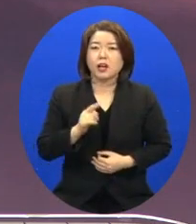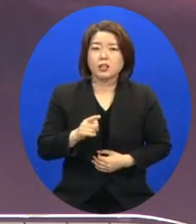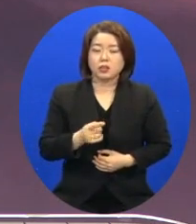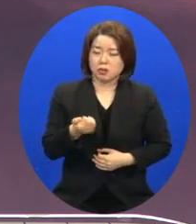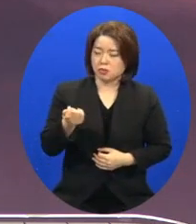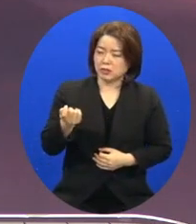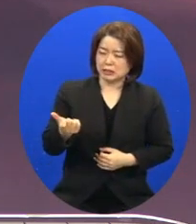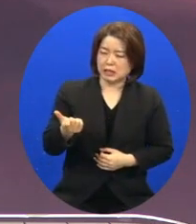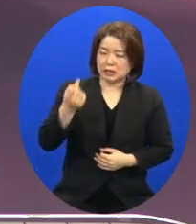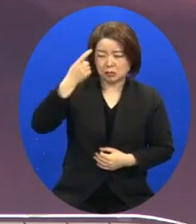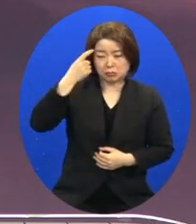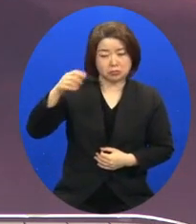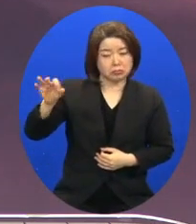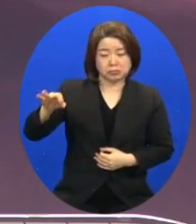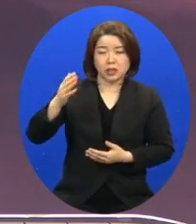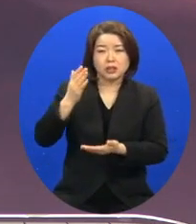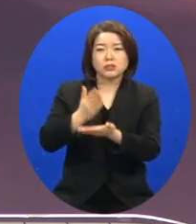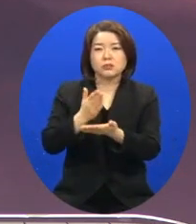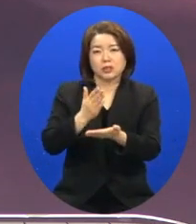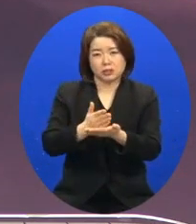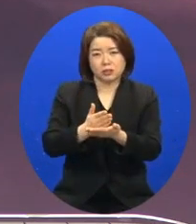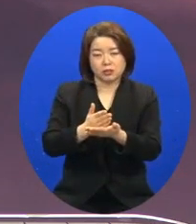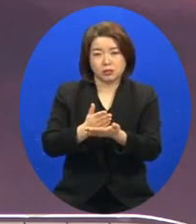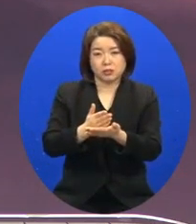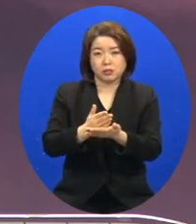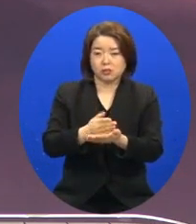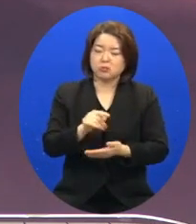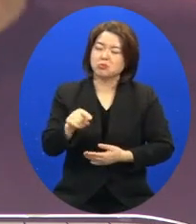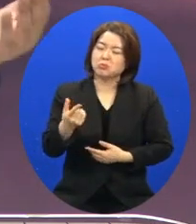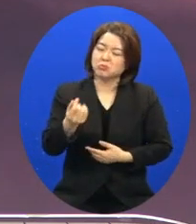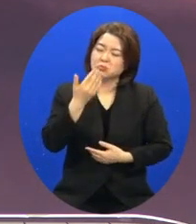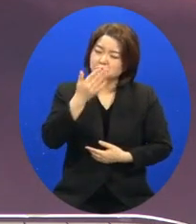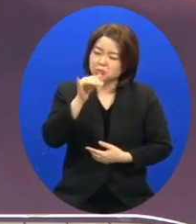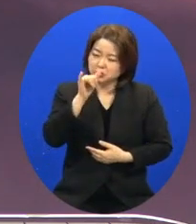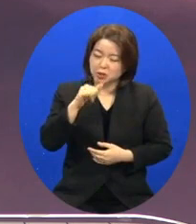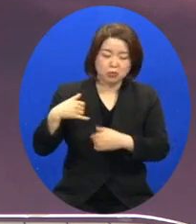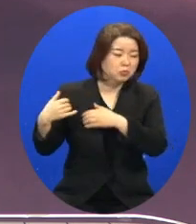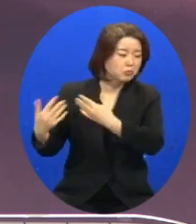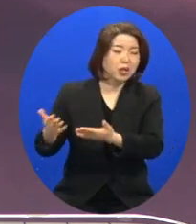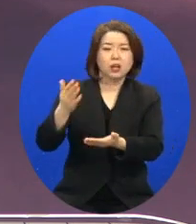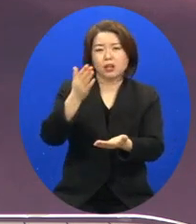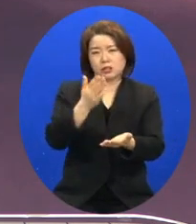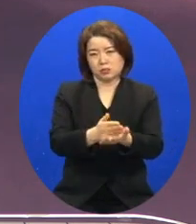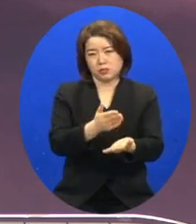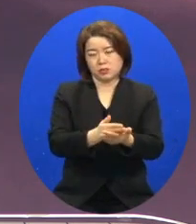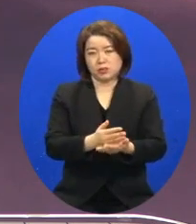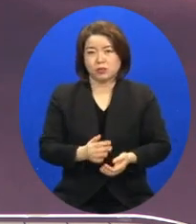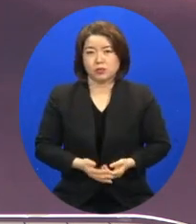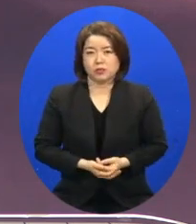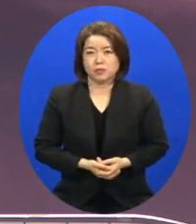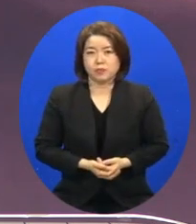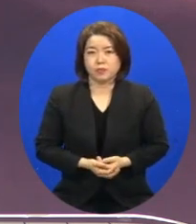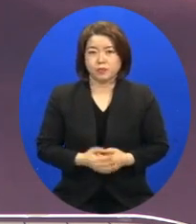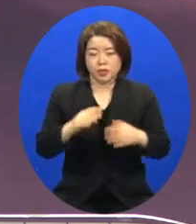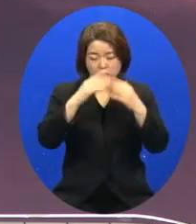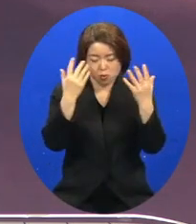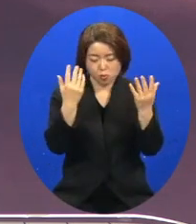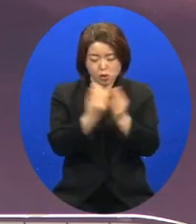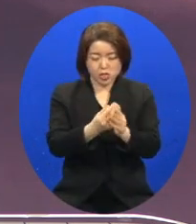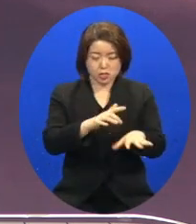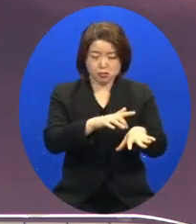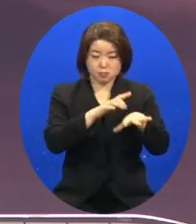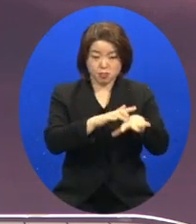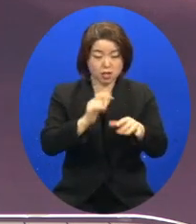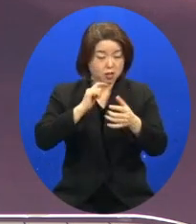작게 생각하면 안 됩니다. 그럴 수도 있지라고 넘어가면 안 됩니다. 완전히 마귀에게 속고